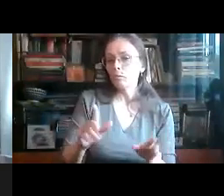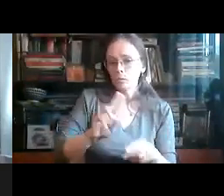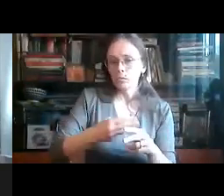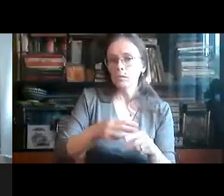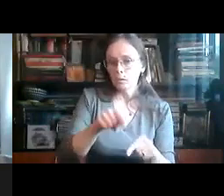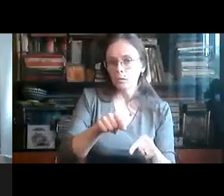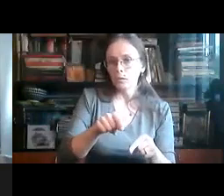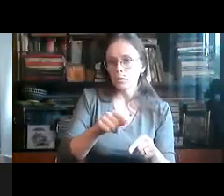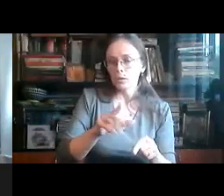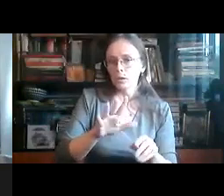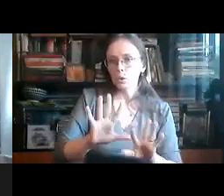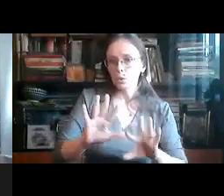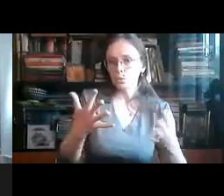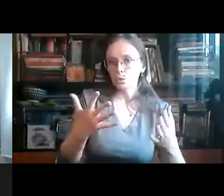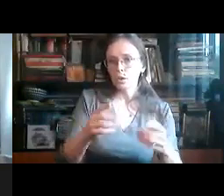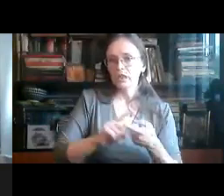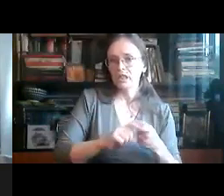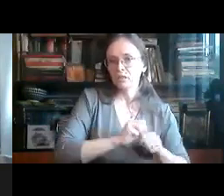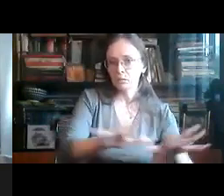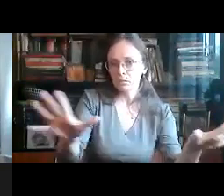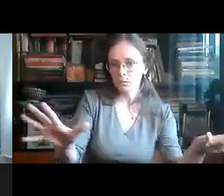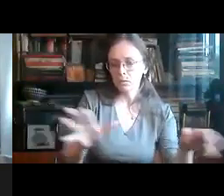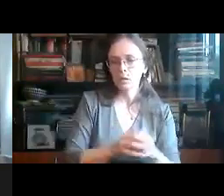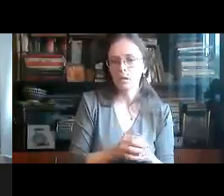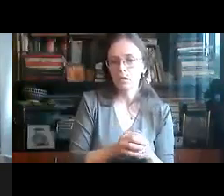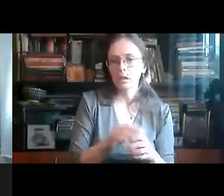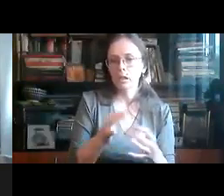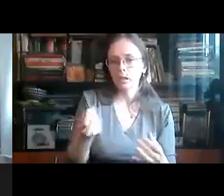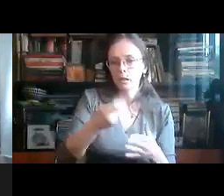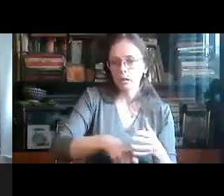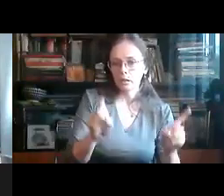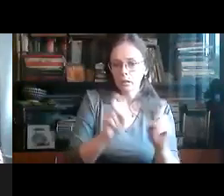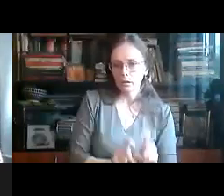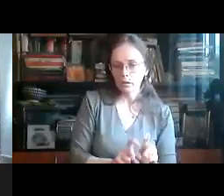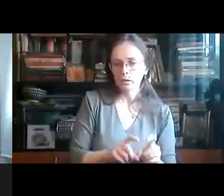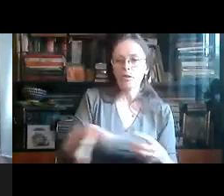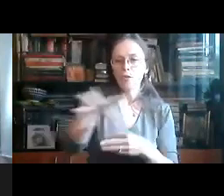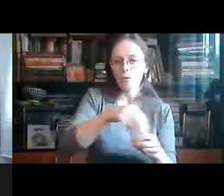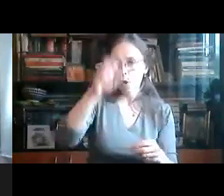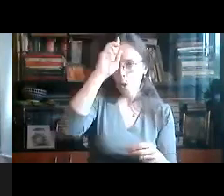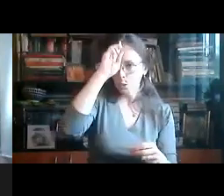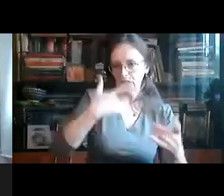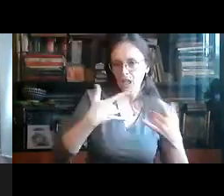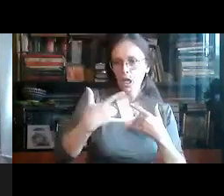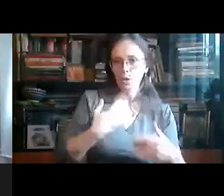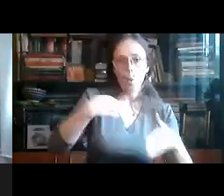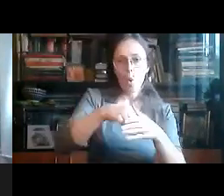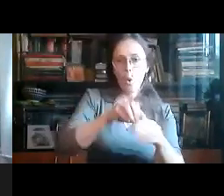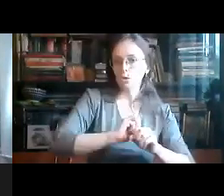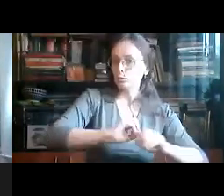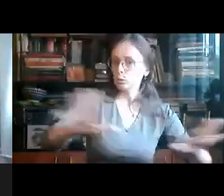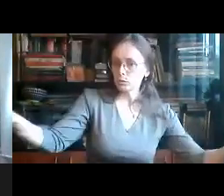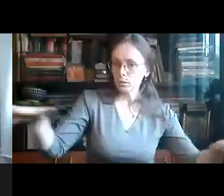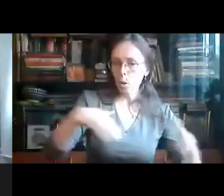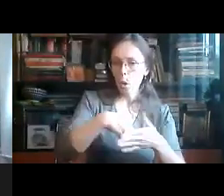мы ушли в отпуск сначала, чтобы вроде бы как переждать, но сейчас мы с отпуска вышли,